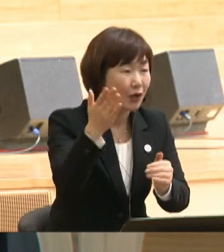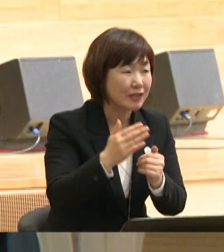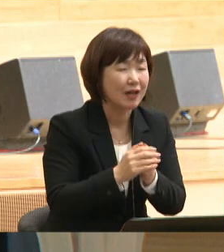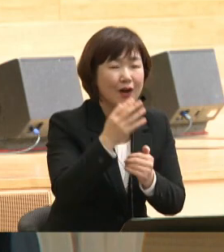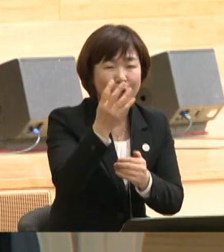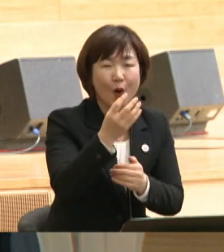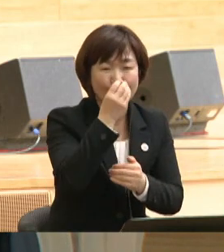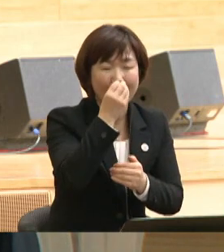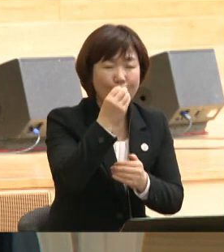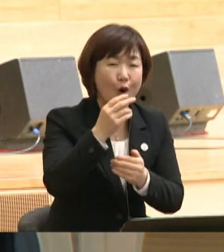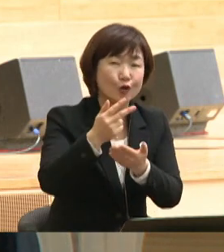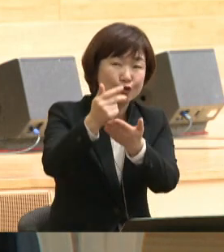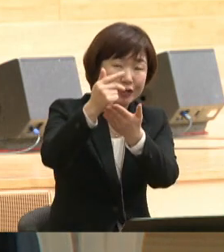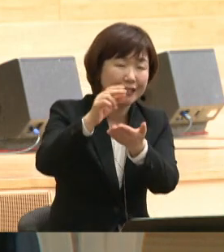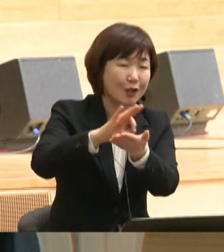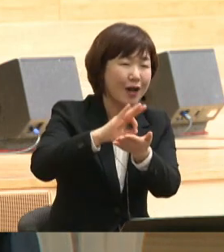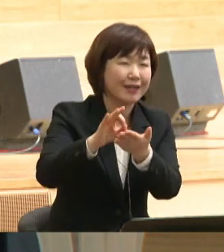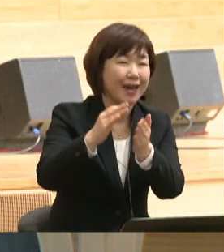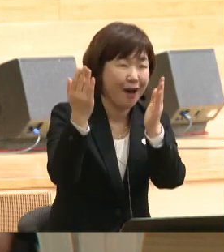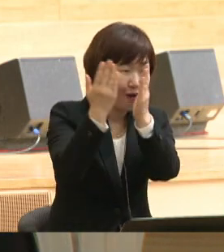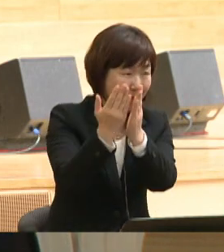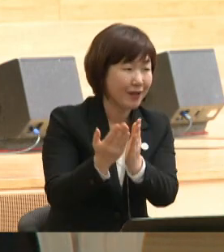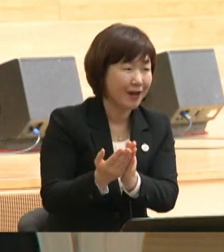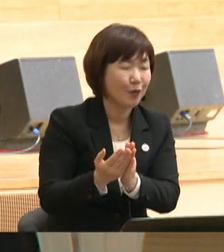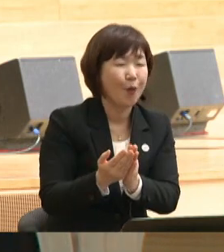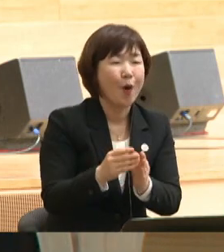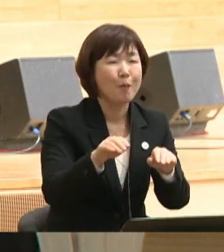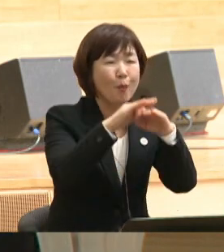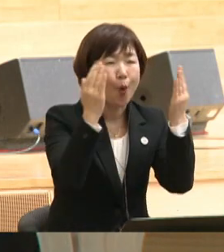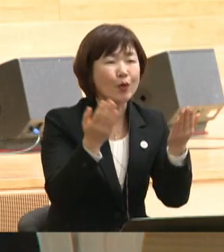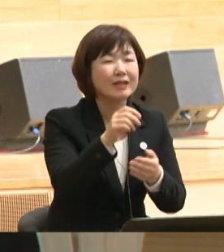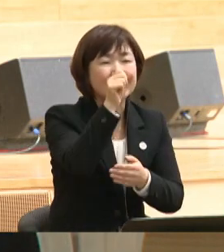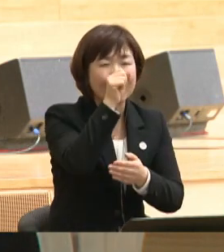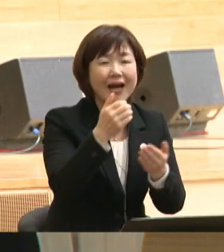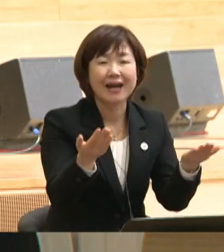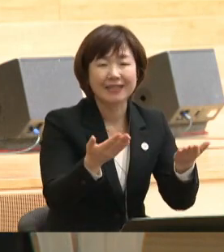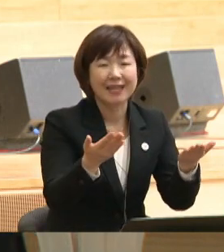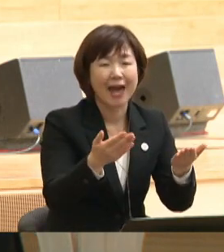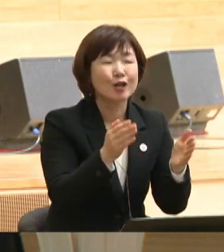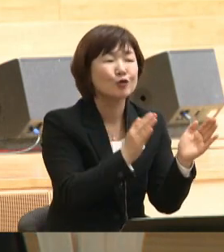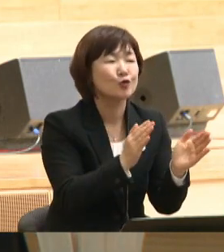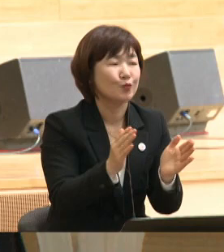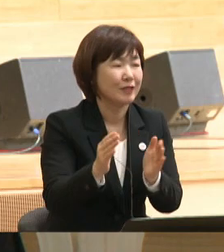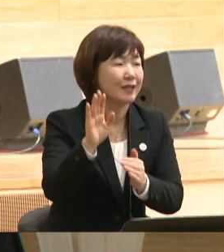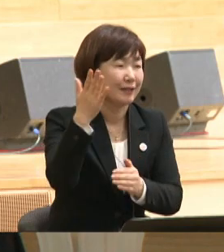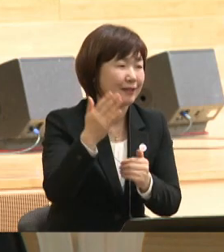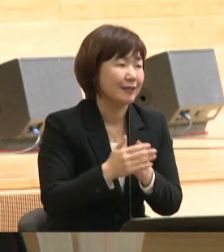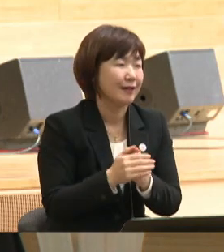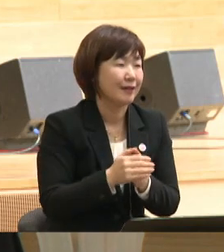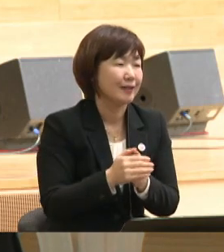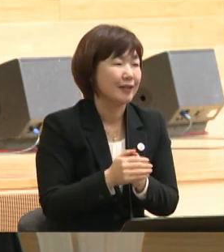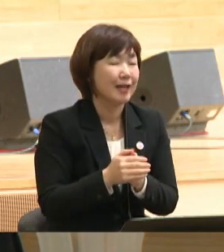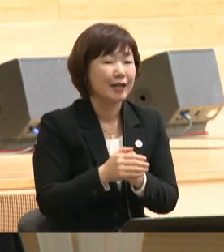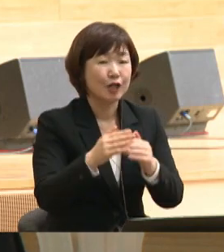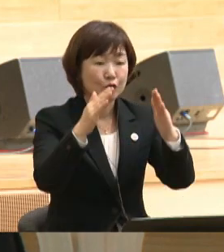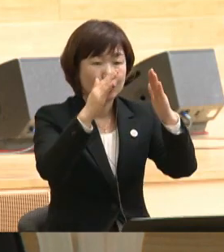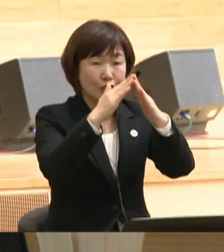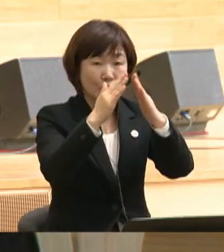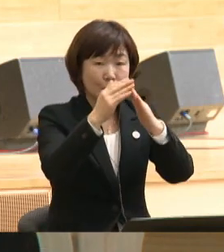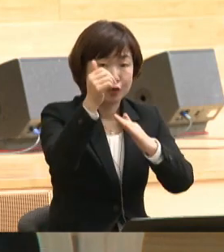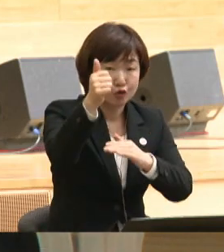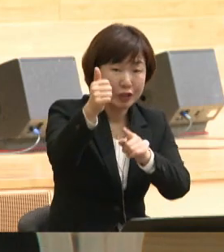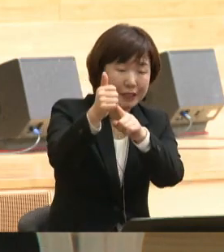주인의 쓰임에 합당하며 모든 선한 일에 준비함이 되리라 무슨 이야기입니까 주인의